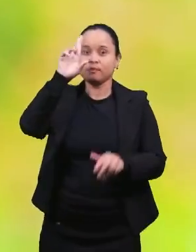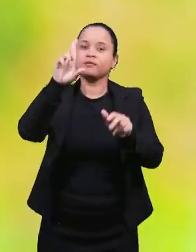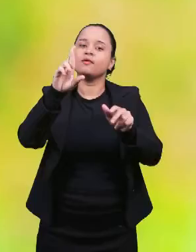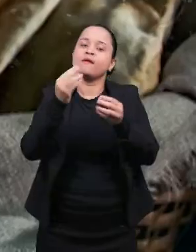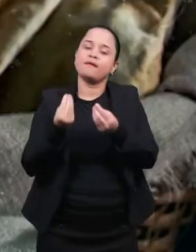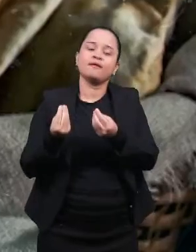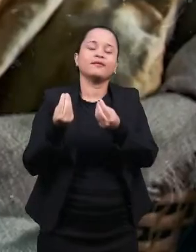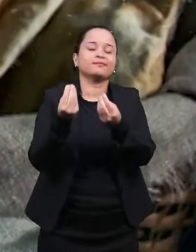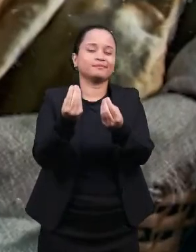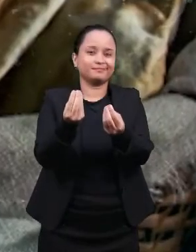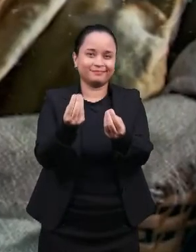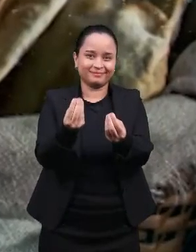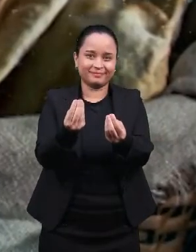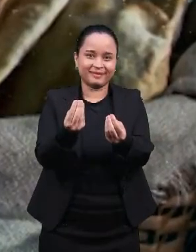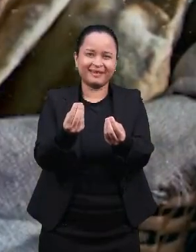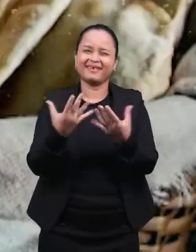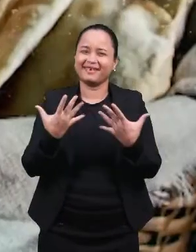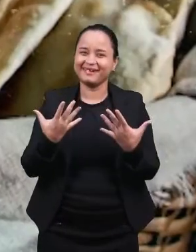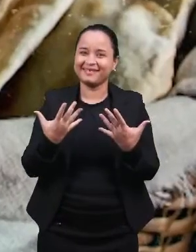Христу.